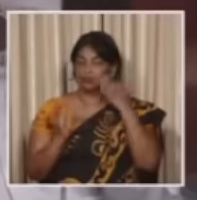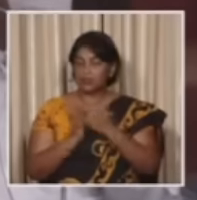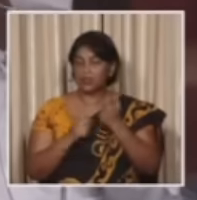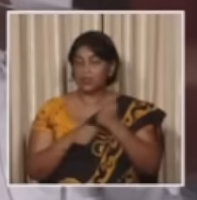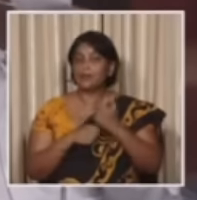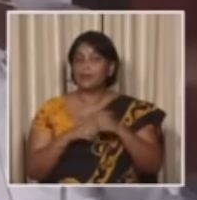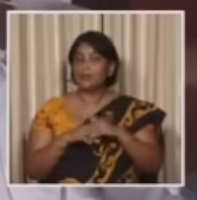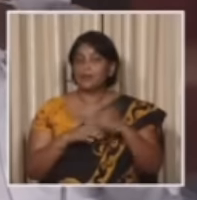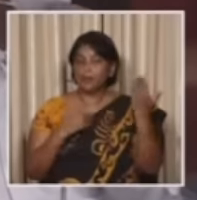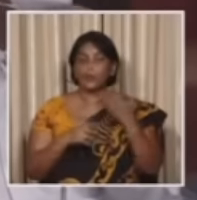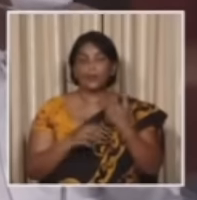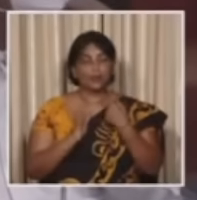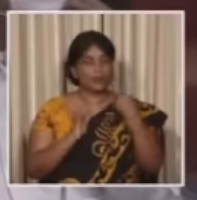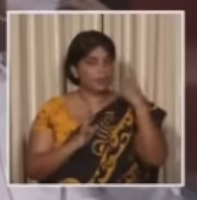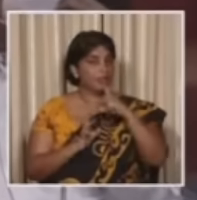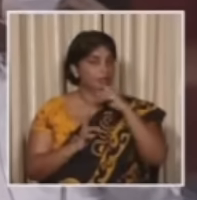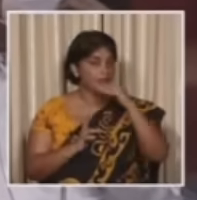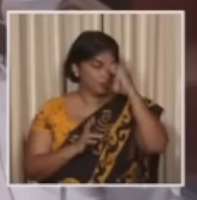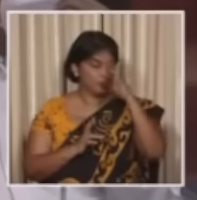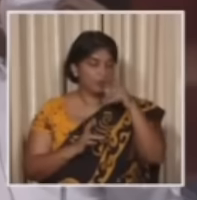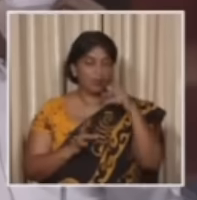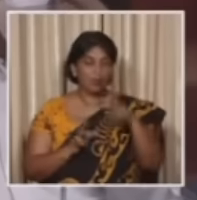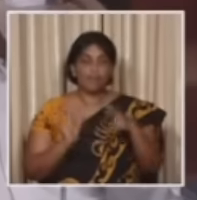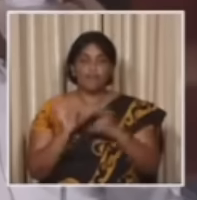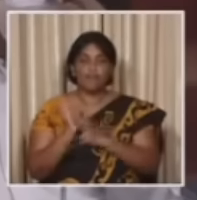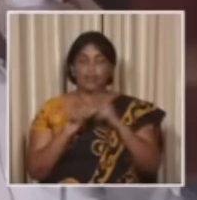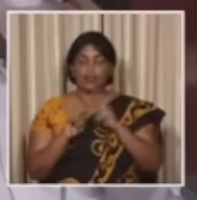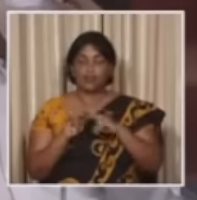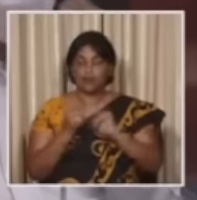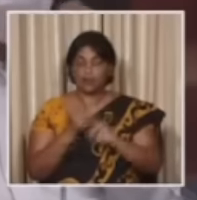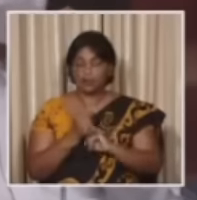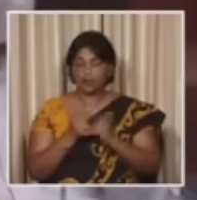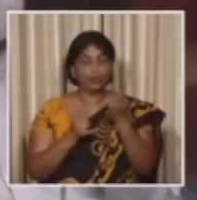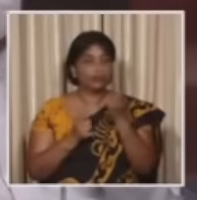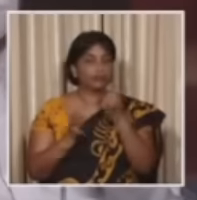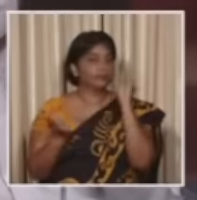ගැසට් එකේ කරු නියෝජ කතාවට තිබුණේ VFS ගාස්තු අනුමත කළාද?